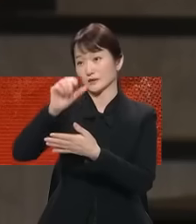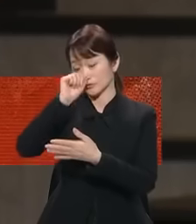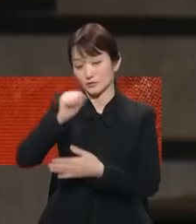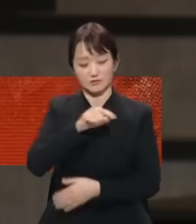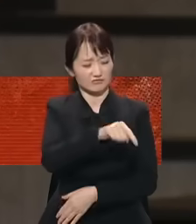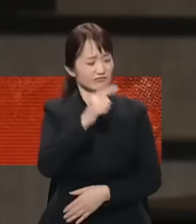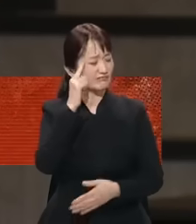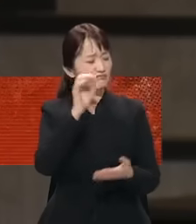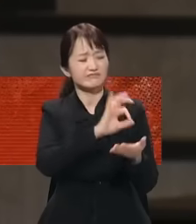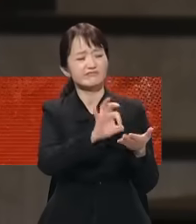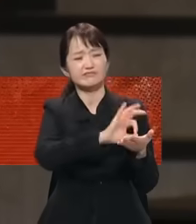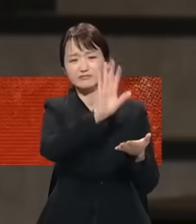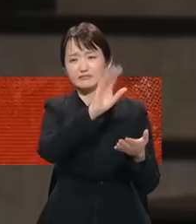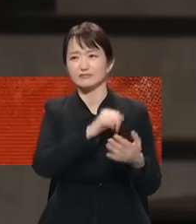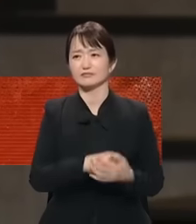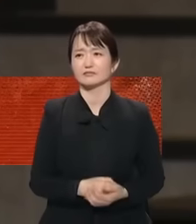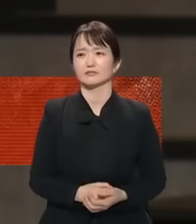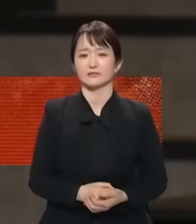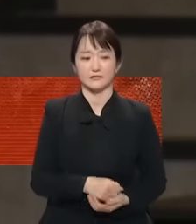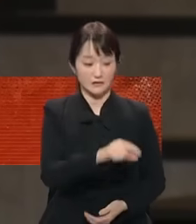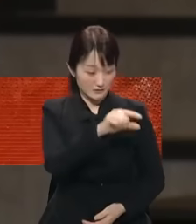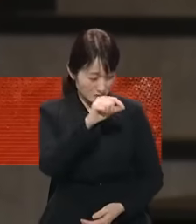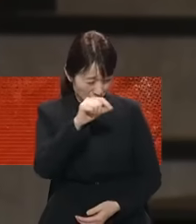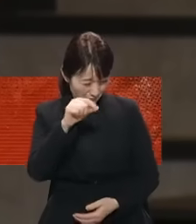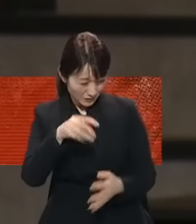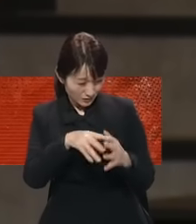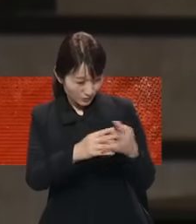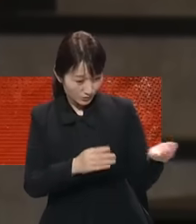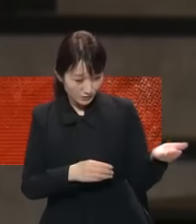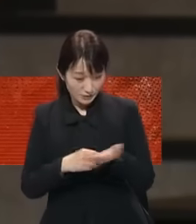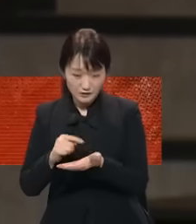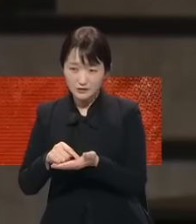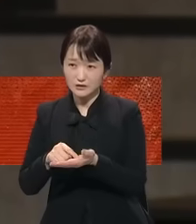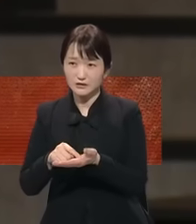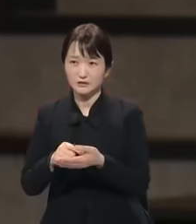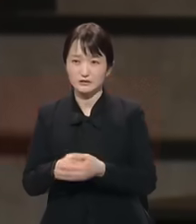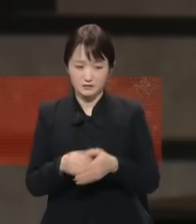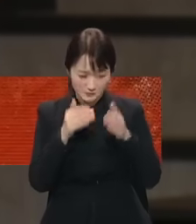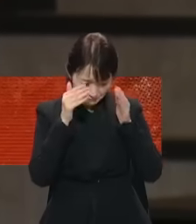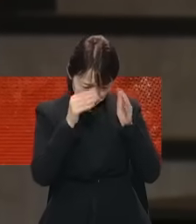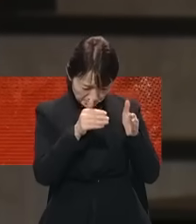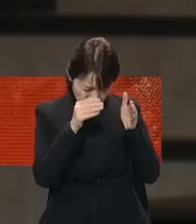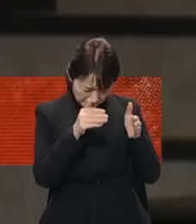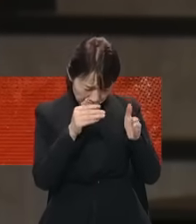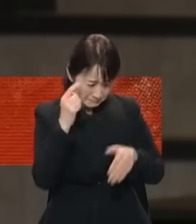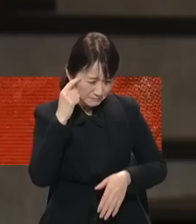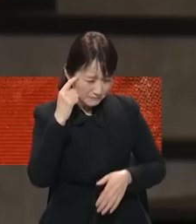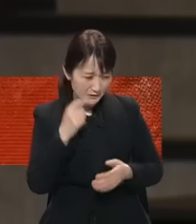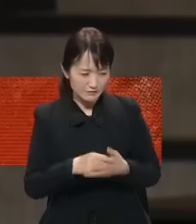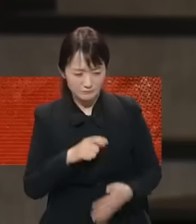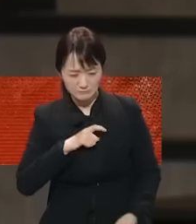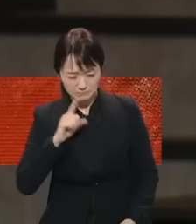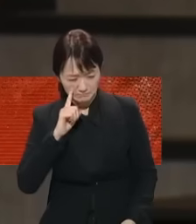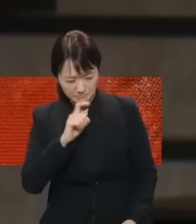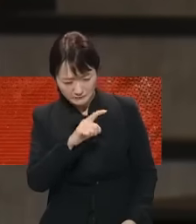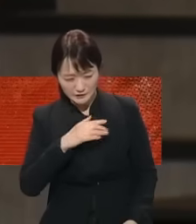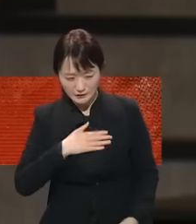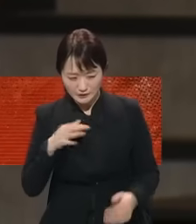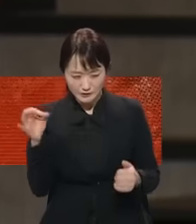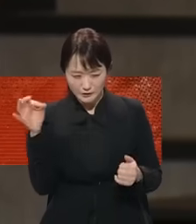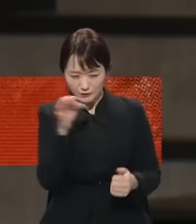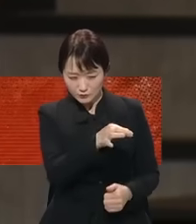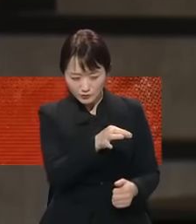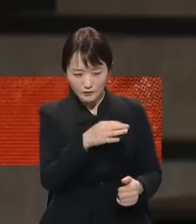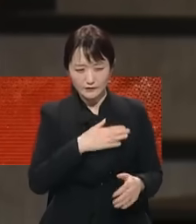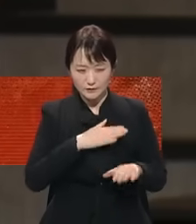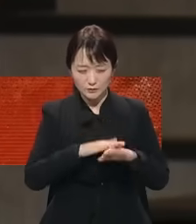않아. 그리고 예를 들어서 뭐 껌껌마다 다 영수증 달라는 것도 말하자면 편집 사고 같은 거예요. 어머나. 약간 의심하는 거죠. 내가 준 돈을 내